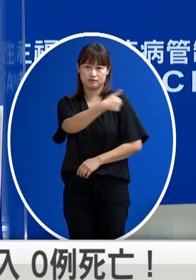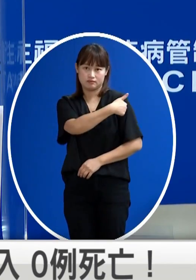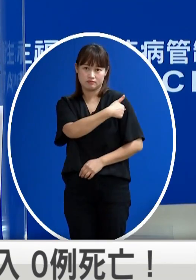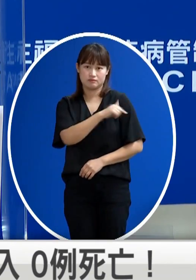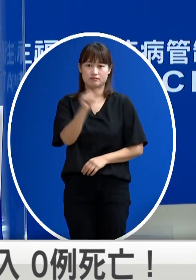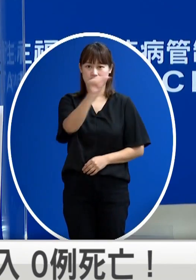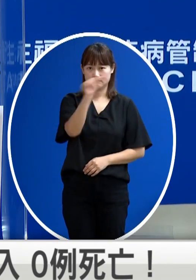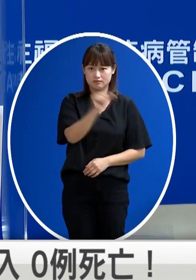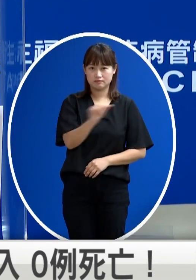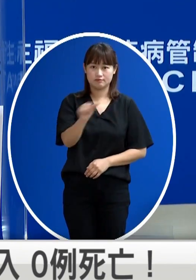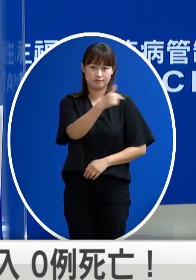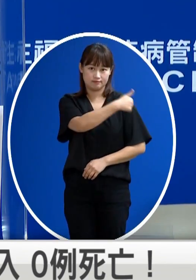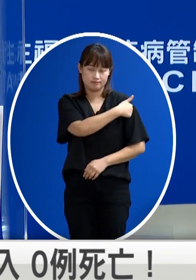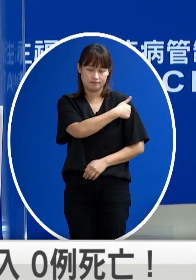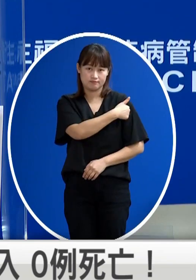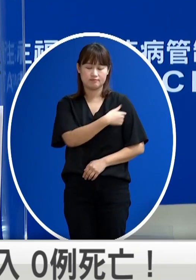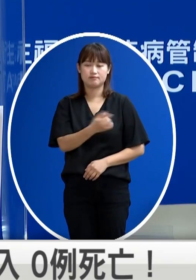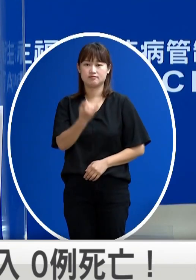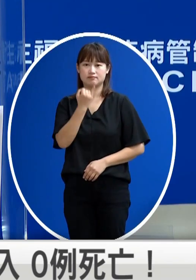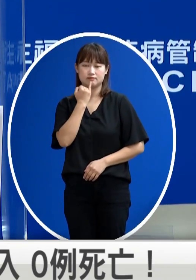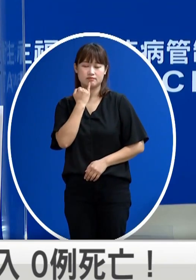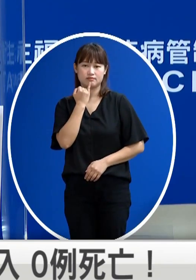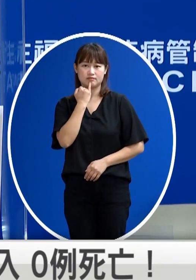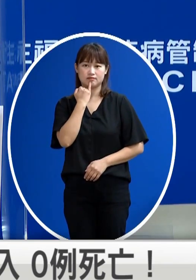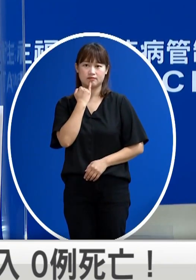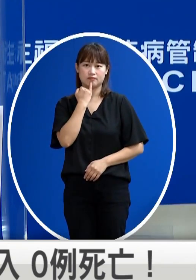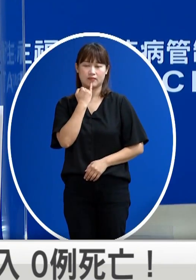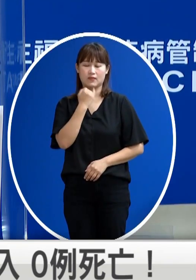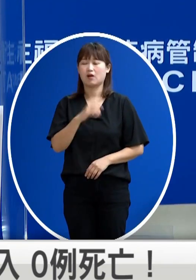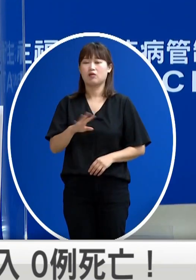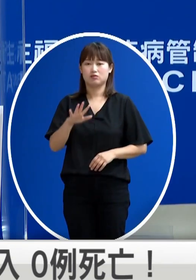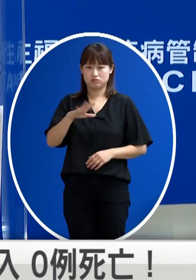分。可以到这个如果没有在预